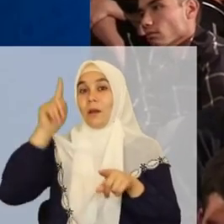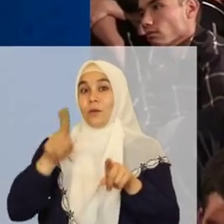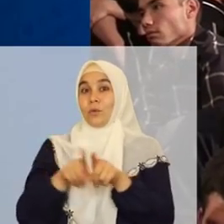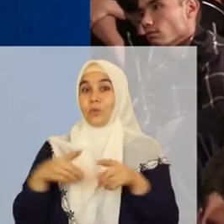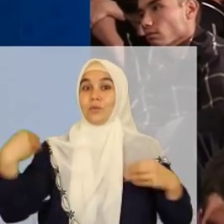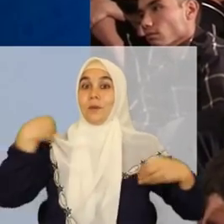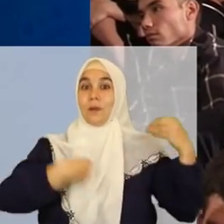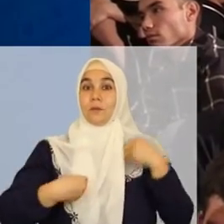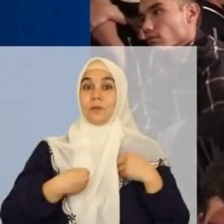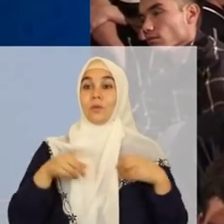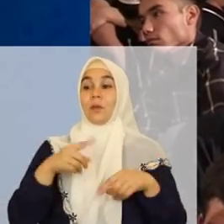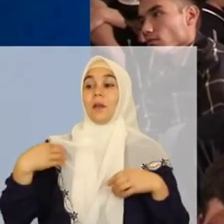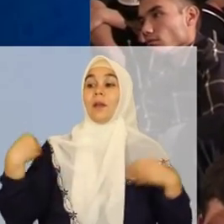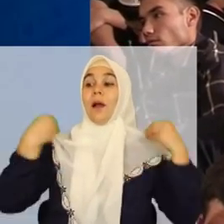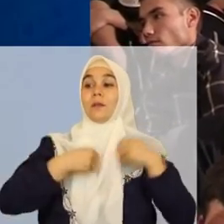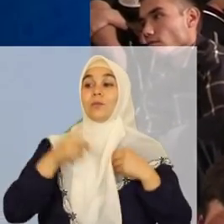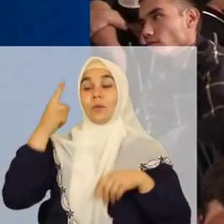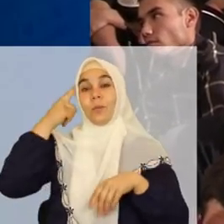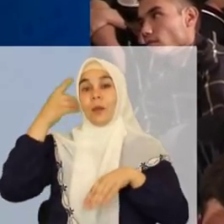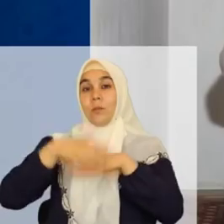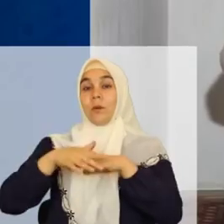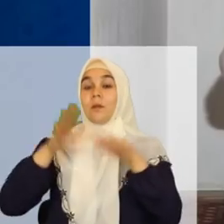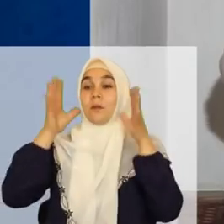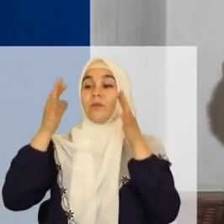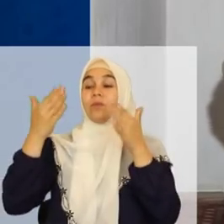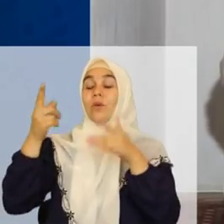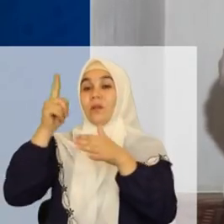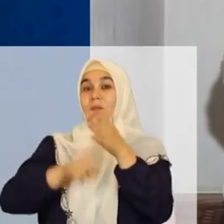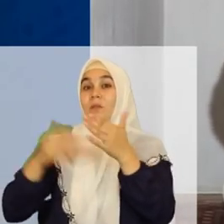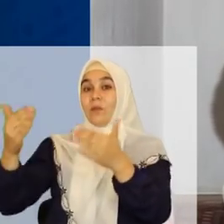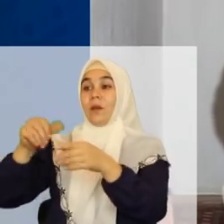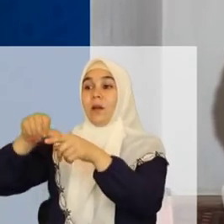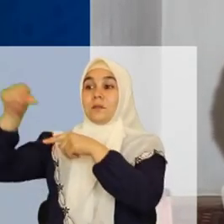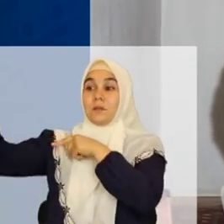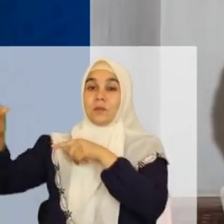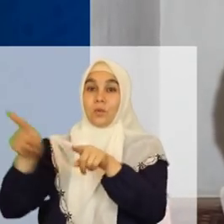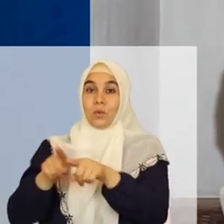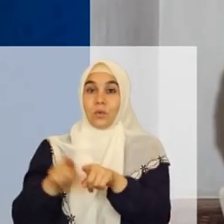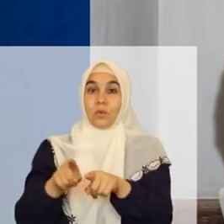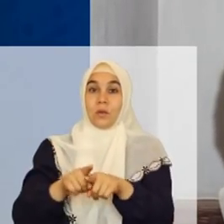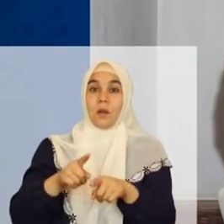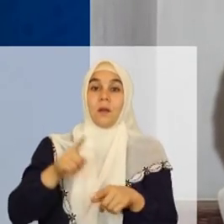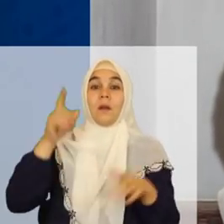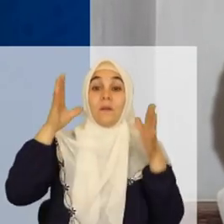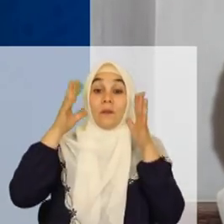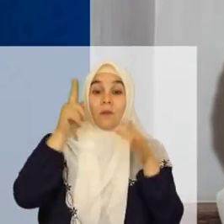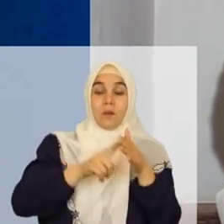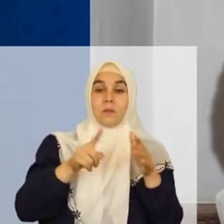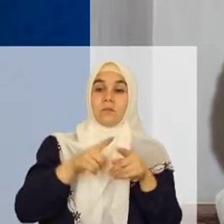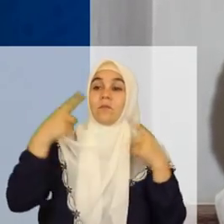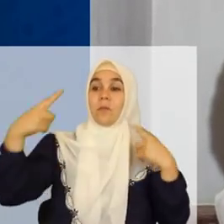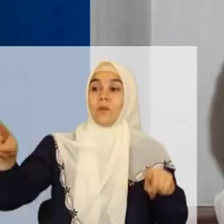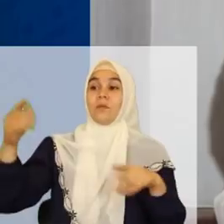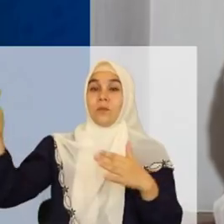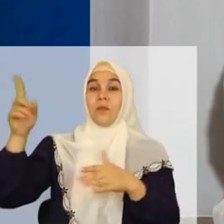deydi. Kiyimini o'zidan, dinini ajratib turadi. Ana shunaqa kiyimni mu'min musulmon odam boshqa